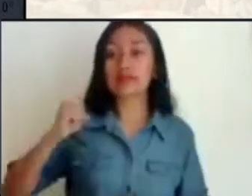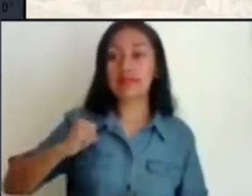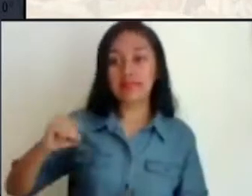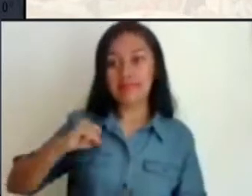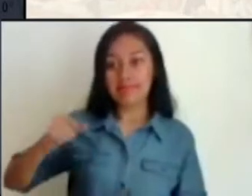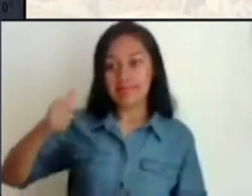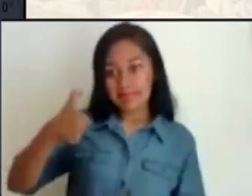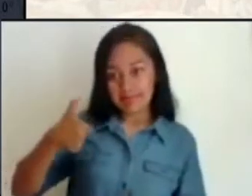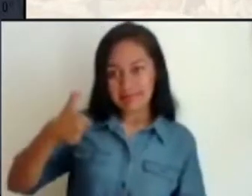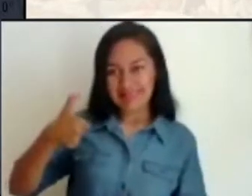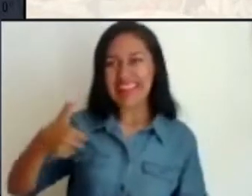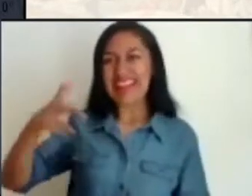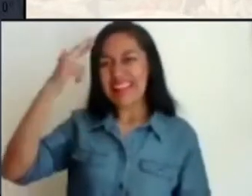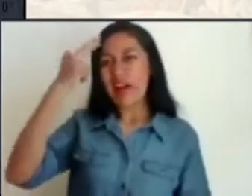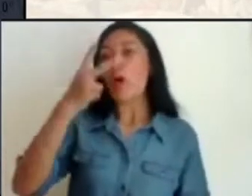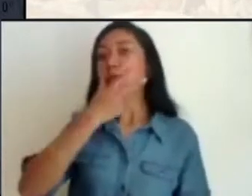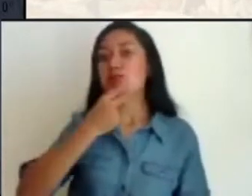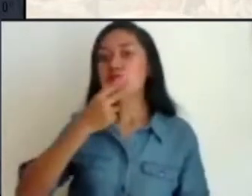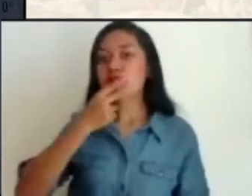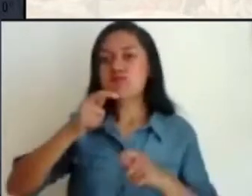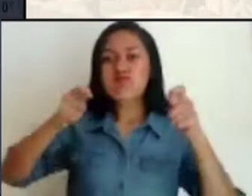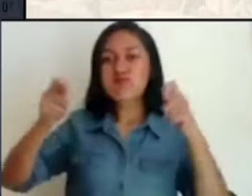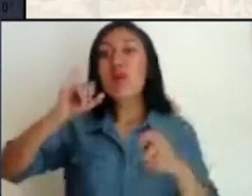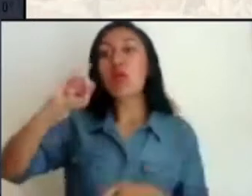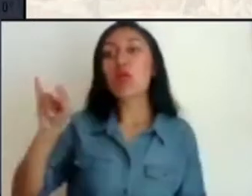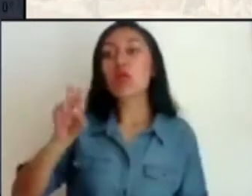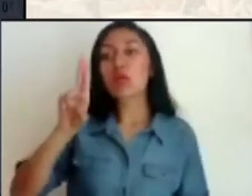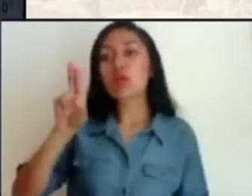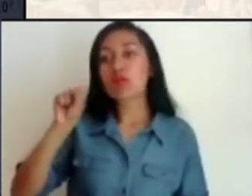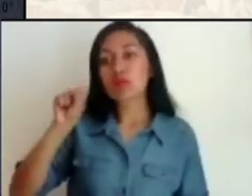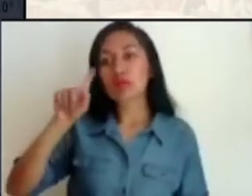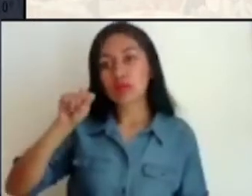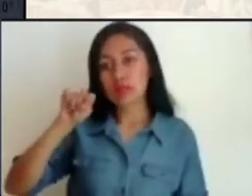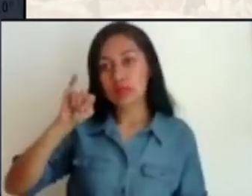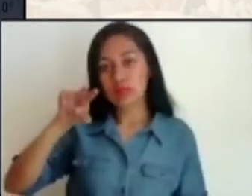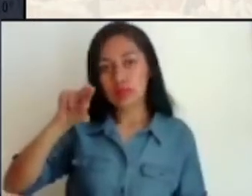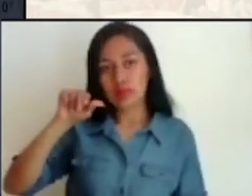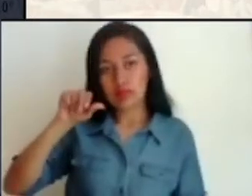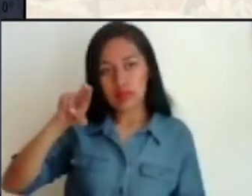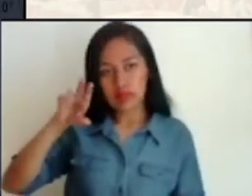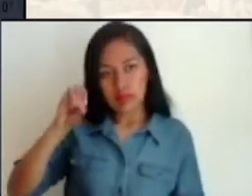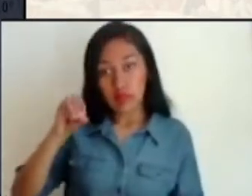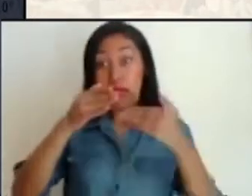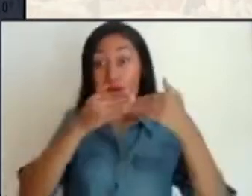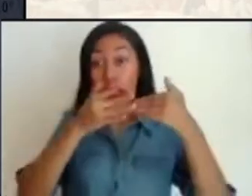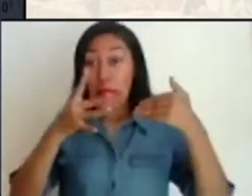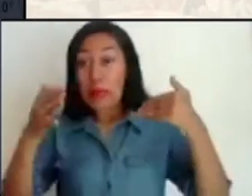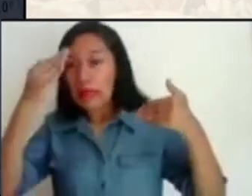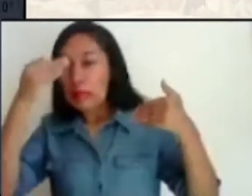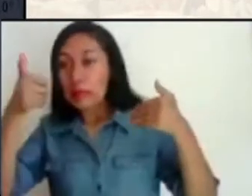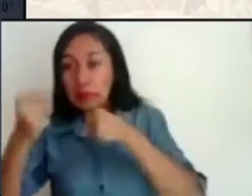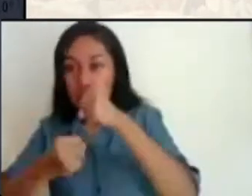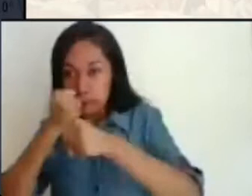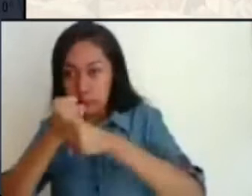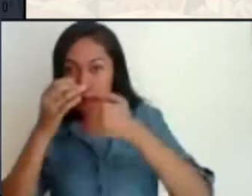Justiniano, e 800 años después se da la peste que llega a Venecia y que vemos representada en el mapa del camino. Empieza en el